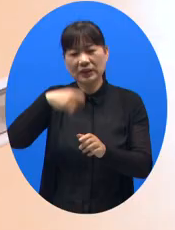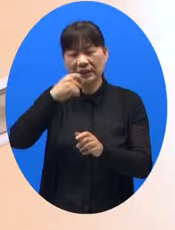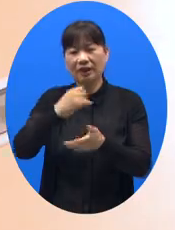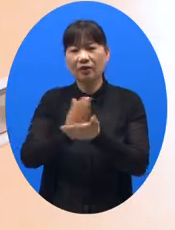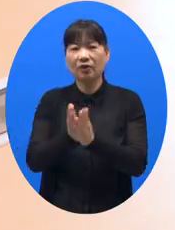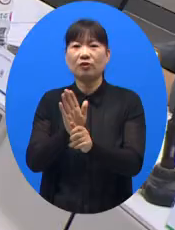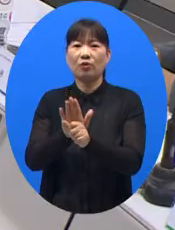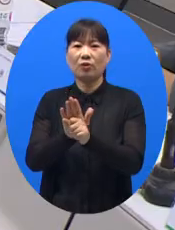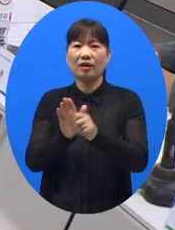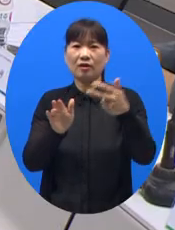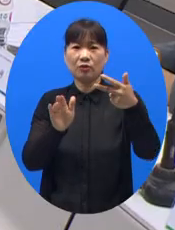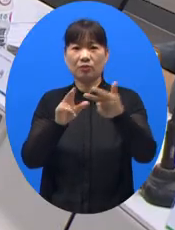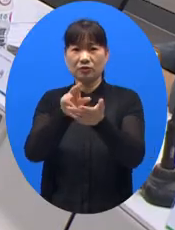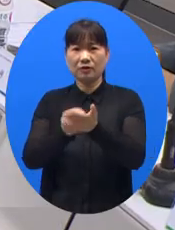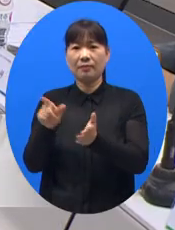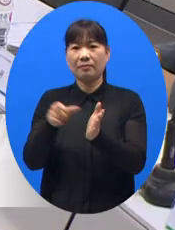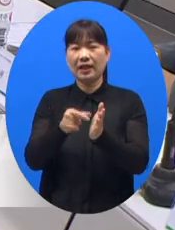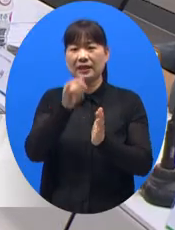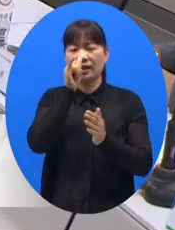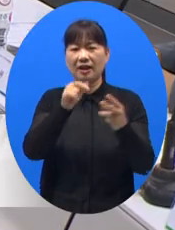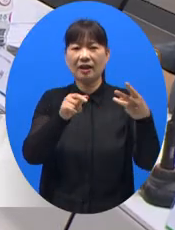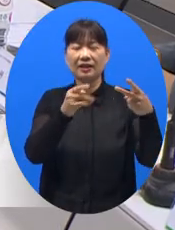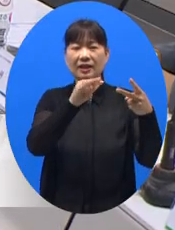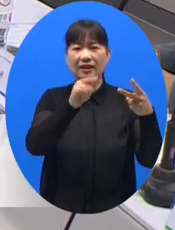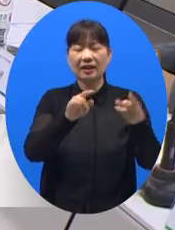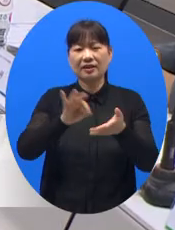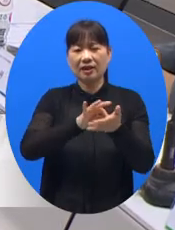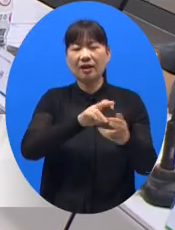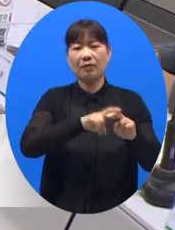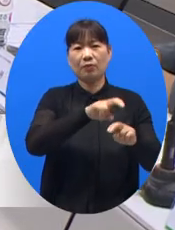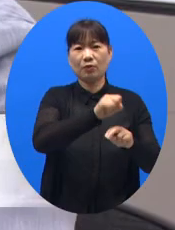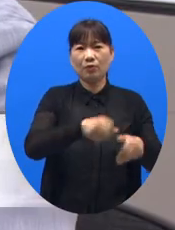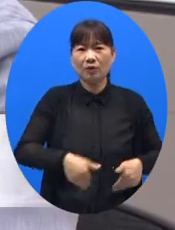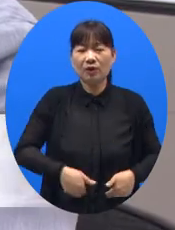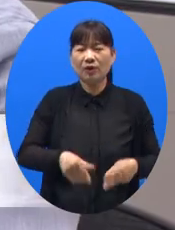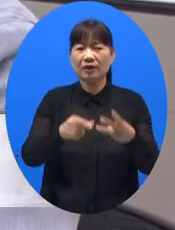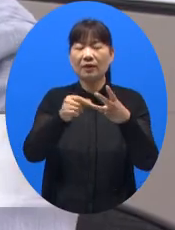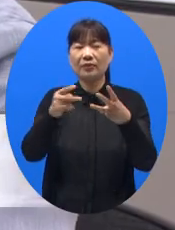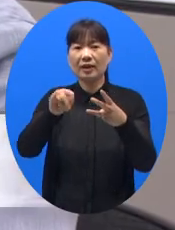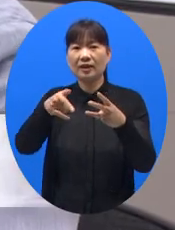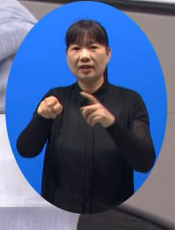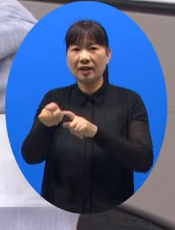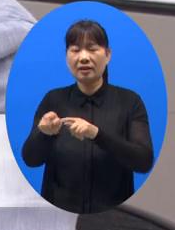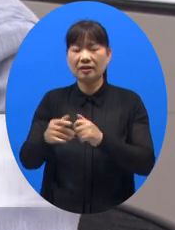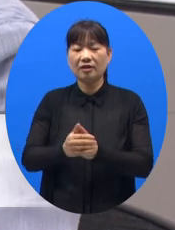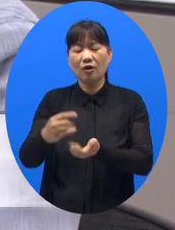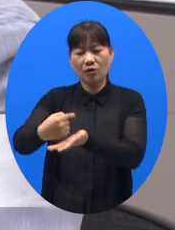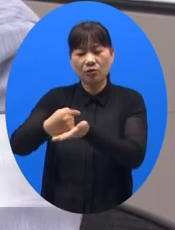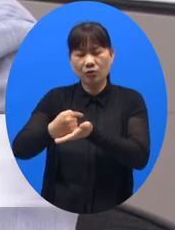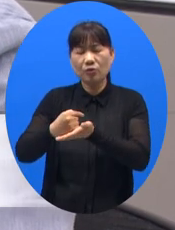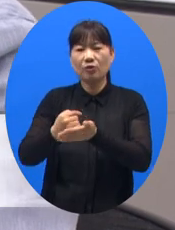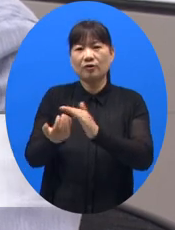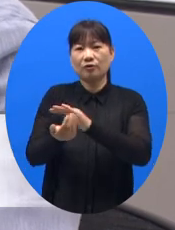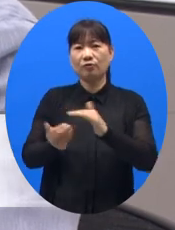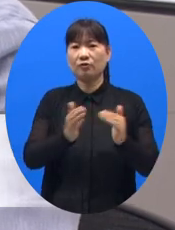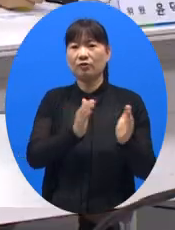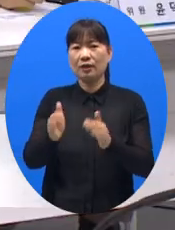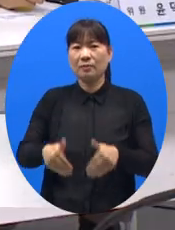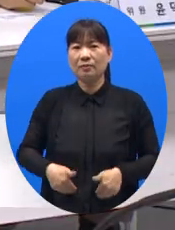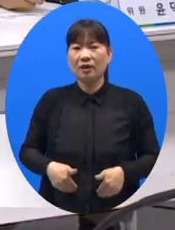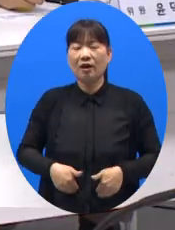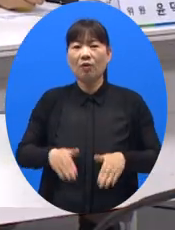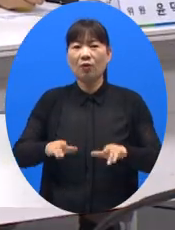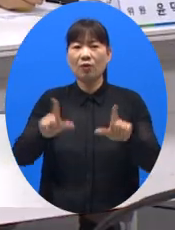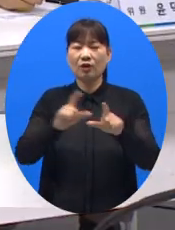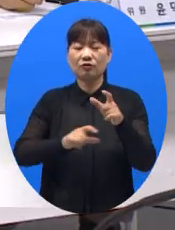담겼습니다 2단계는 예산 확보가 3단계는 의견수렴과 사전 절차가 필요한 사업 뜰로 올해 추가경정